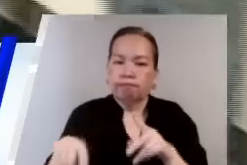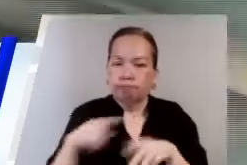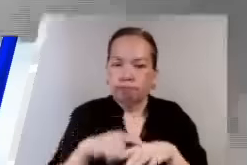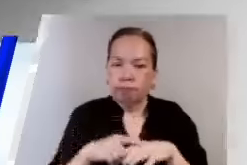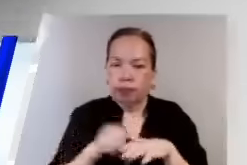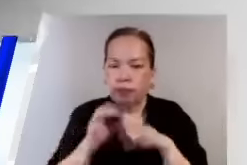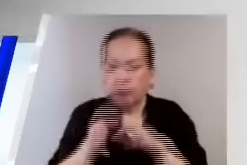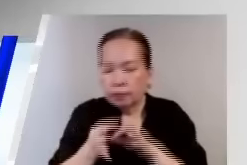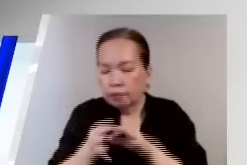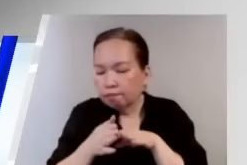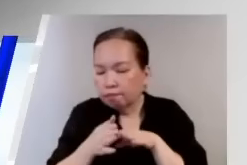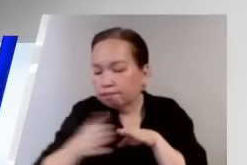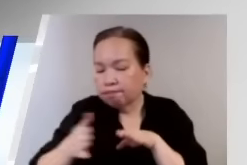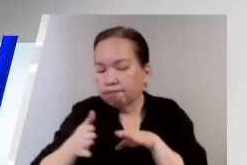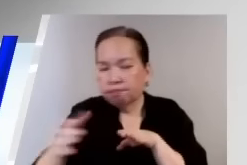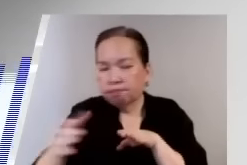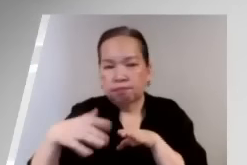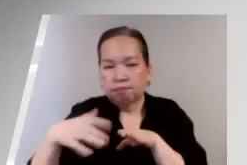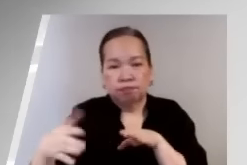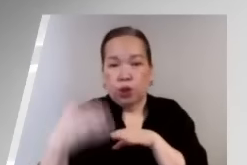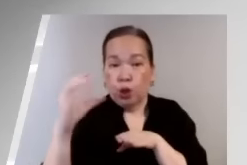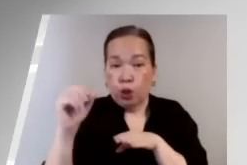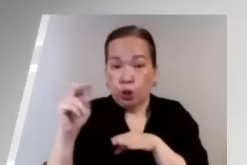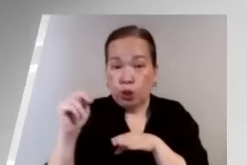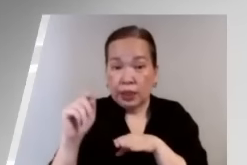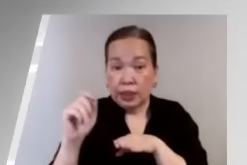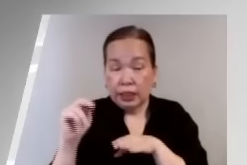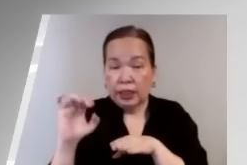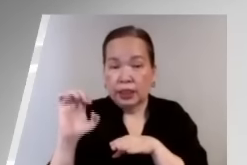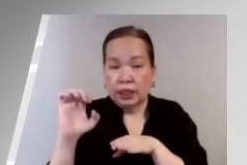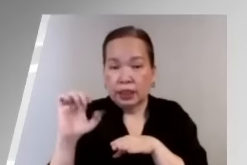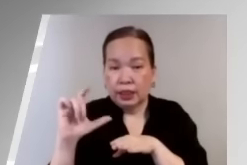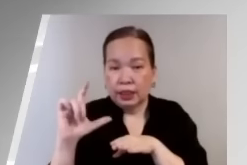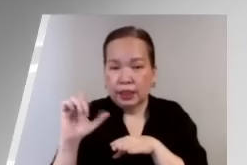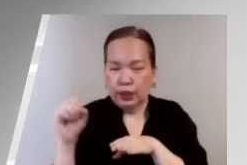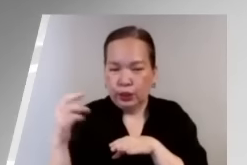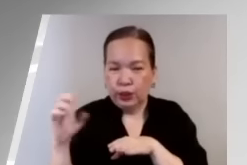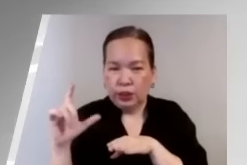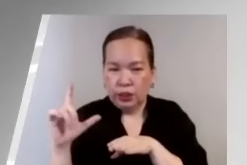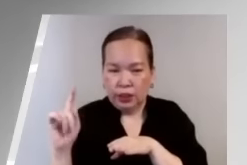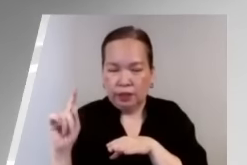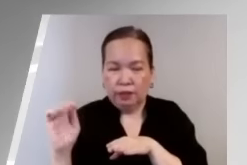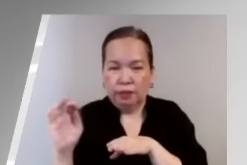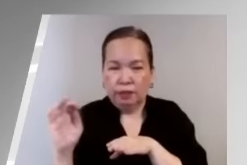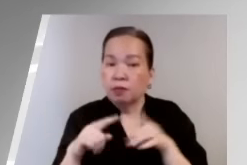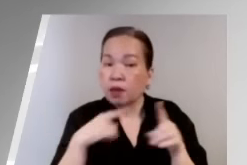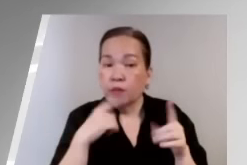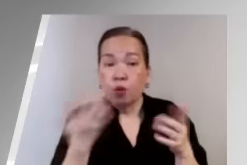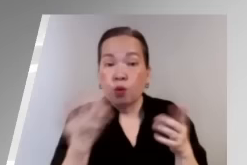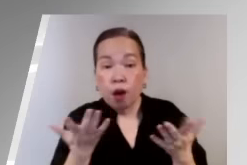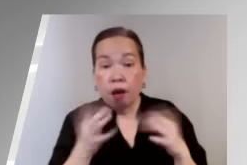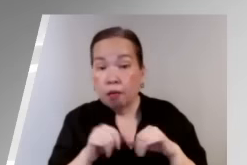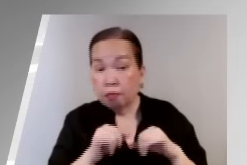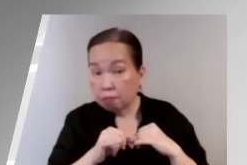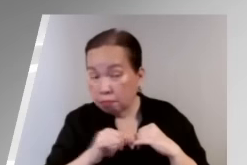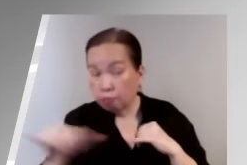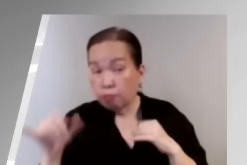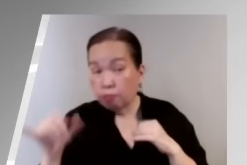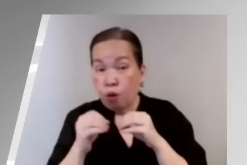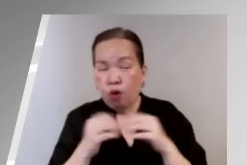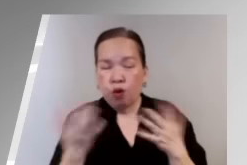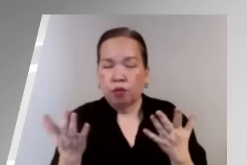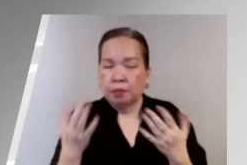Philippine Sea. Hindi sinabi ng DFA o Department of Foreign Affairs kung hanggang saan ang extension na gusto ng Pilipinas. Pero alinsunod daw sa